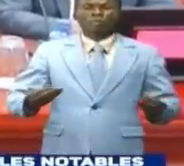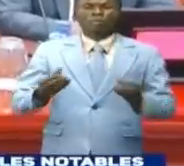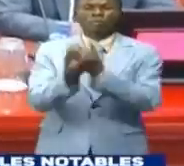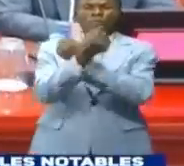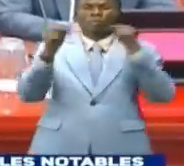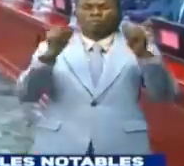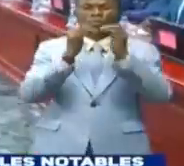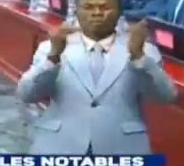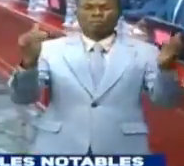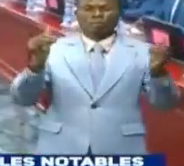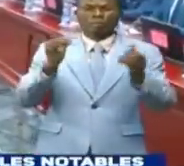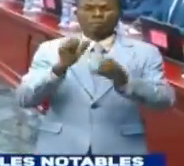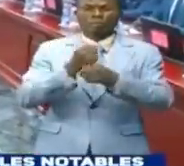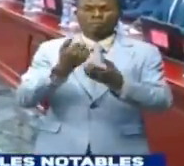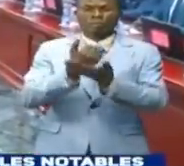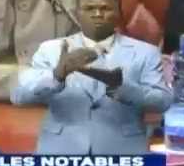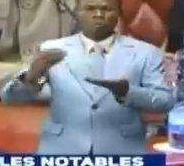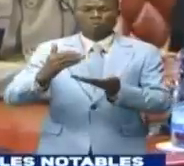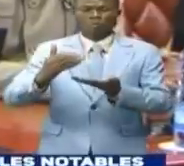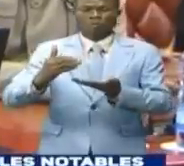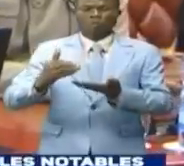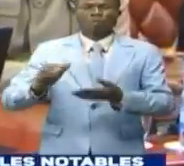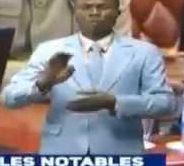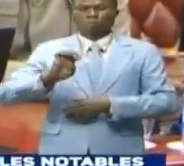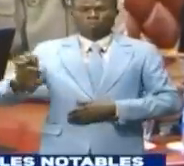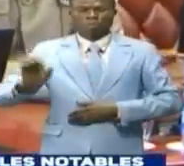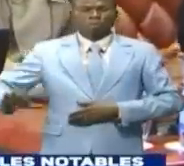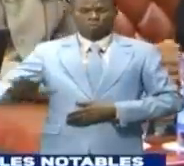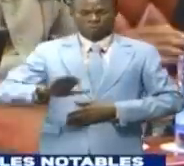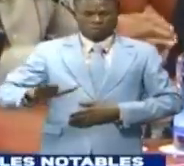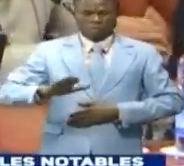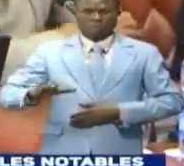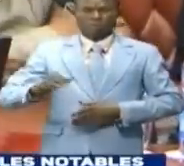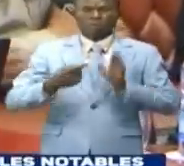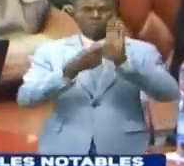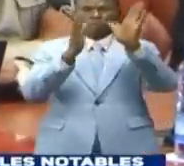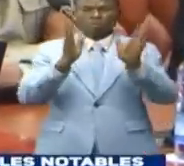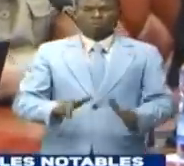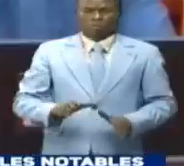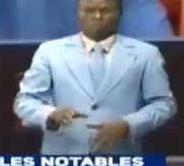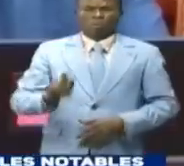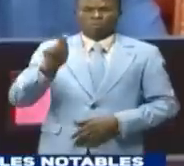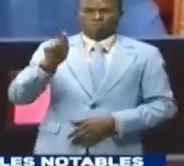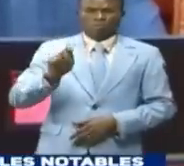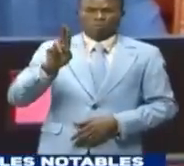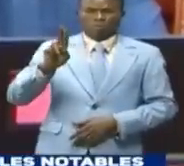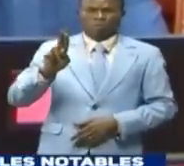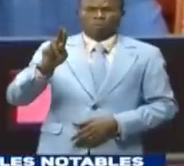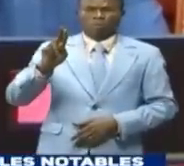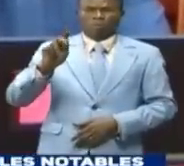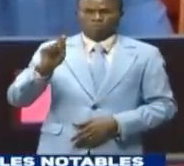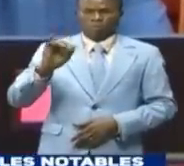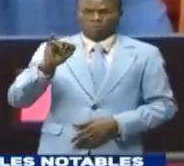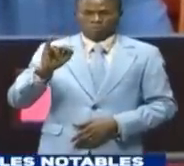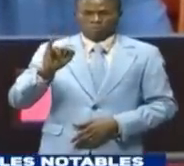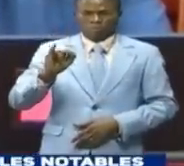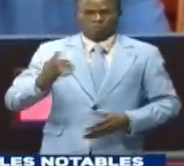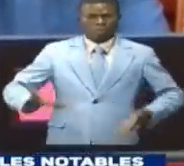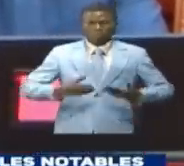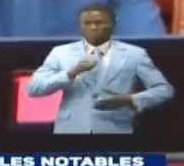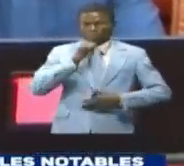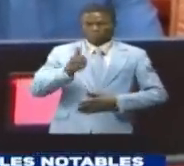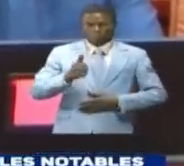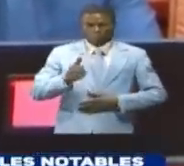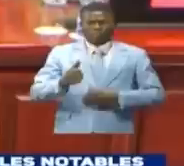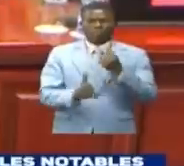paix dans l'est du pays. Les représentants de la communauté Tutsi ont pour leur part condamné ceux parmi eux qui